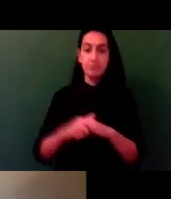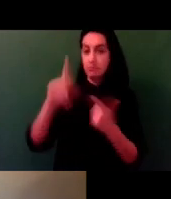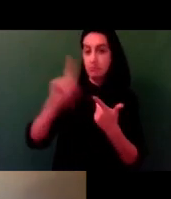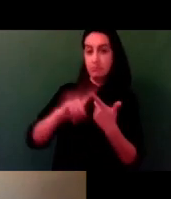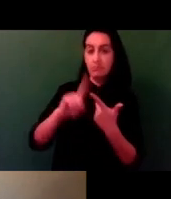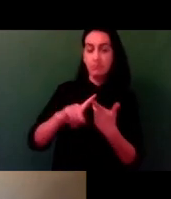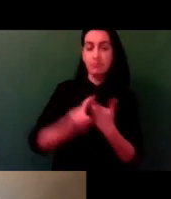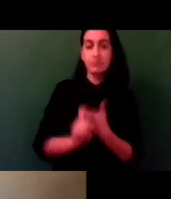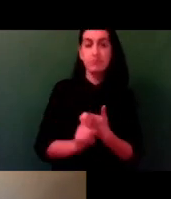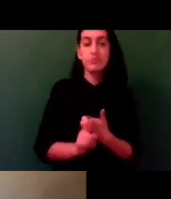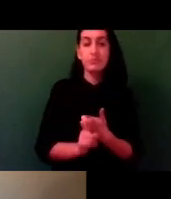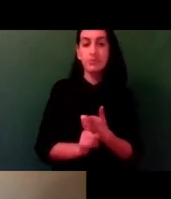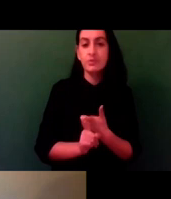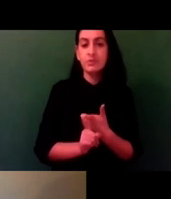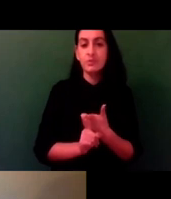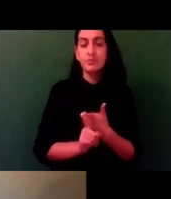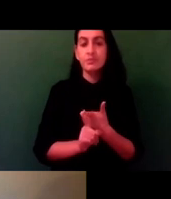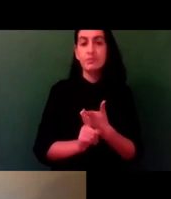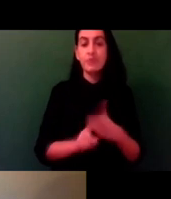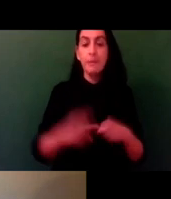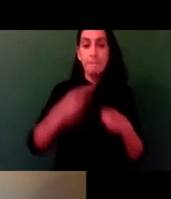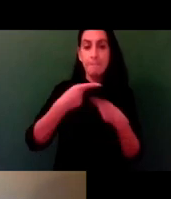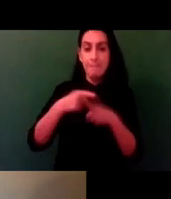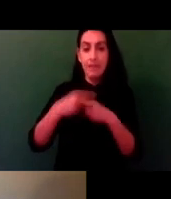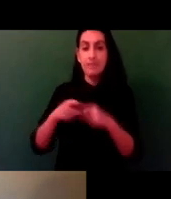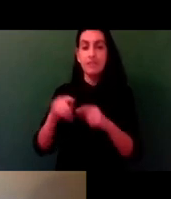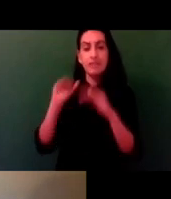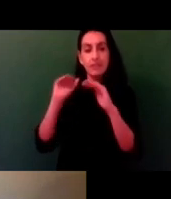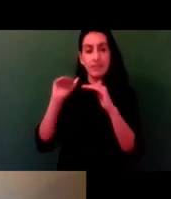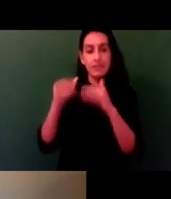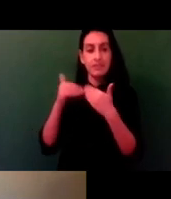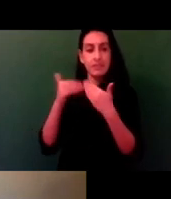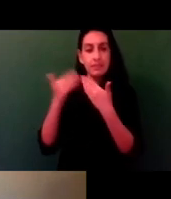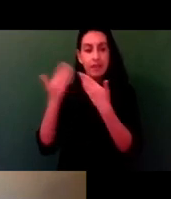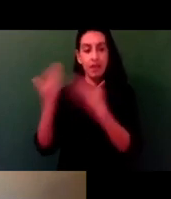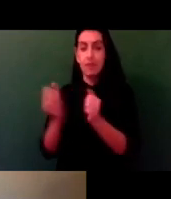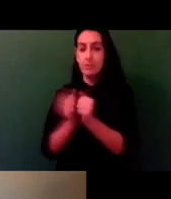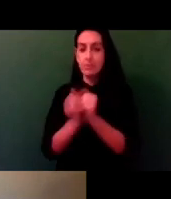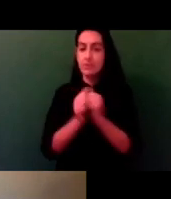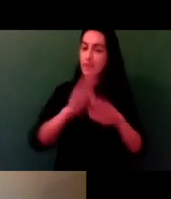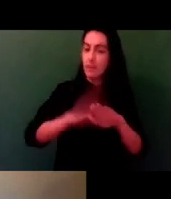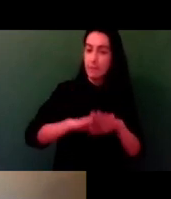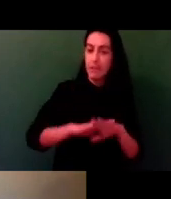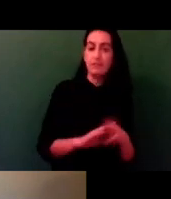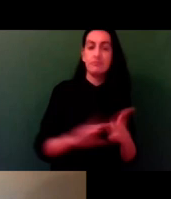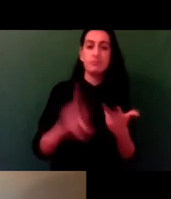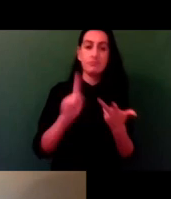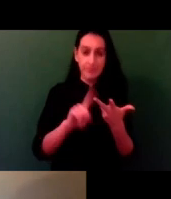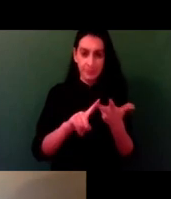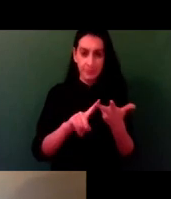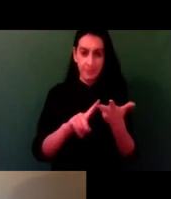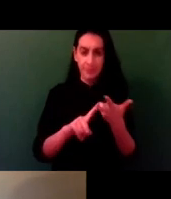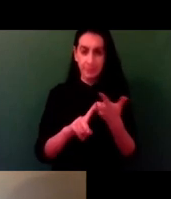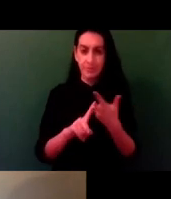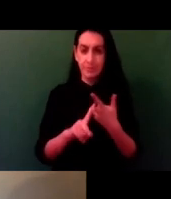gerekli olduğunu. İkinci olarak paydaşların desteğini sağlamak ve birlikte yapma mekanizmasını oluşturmak için